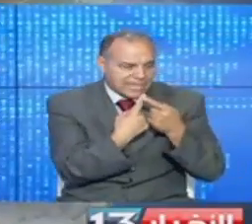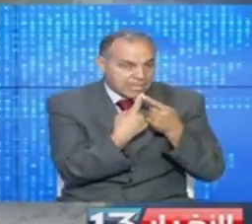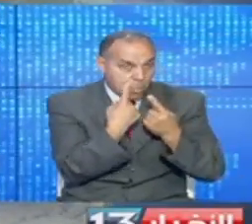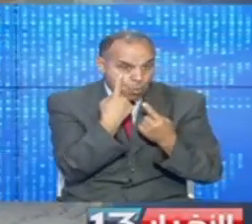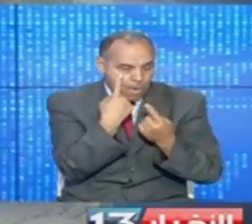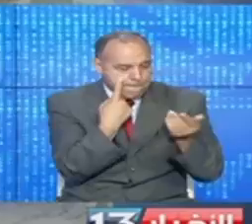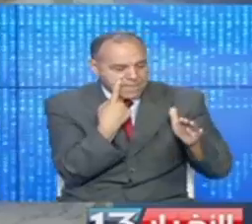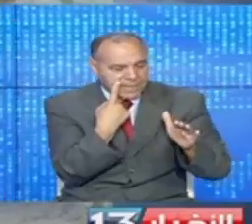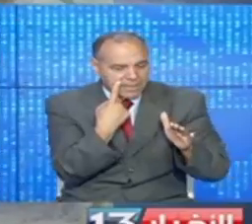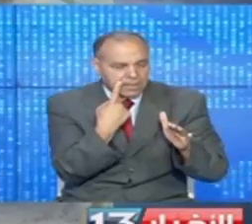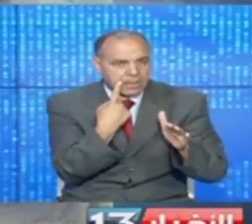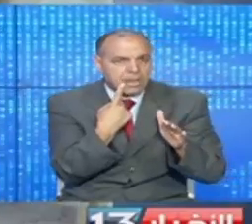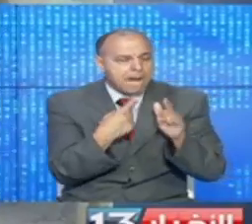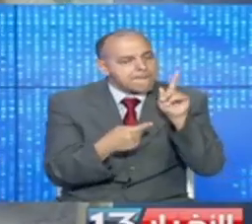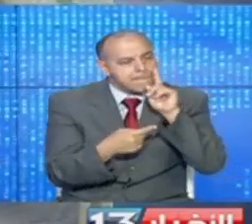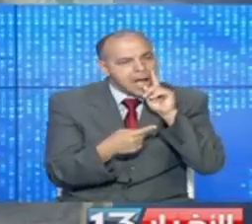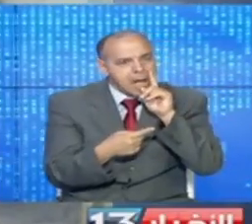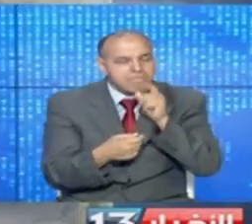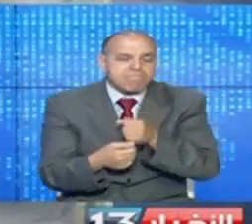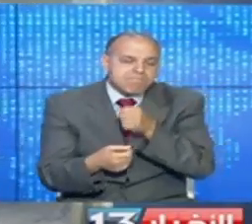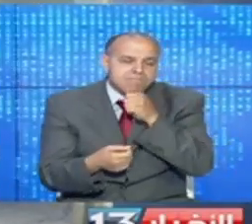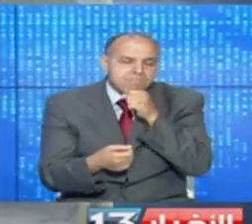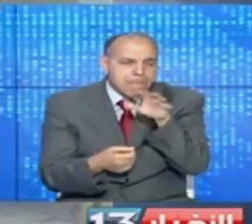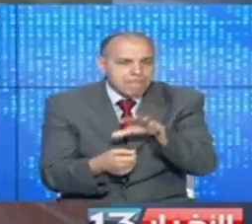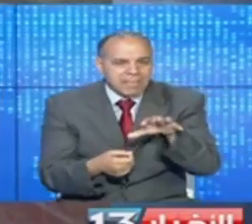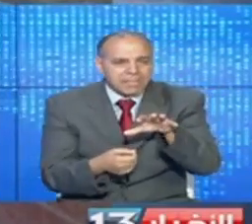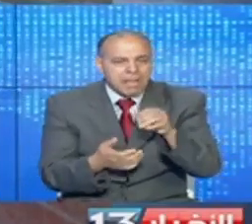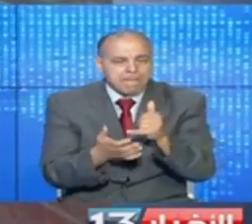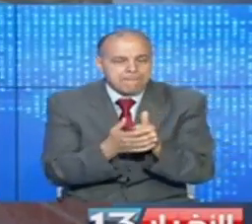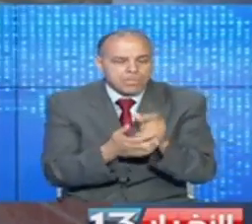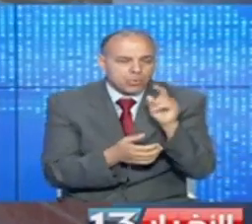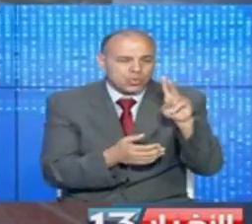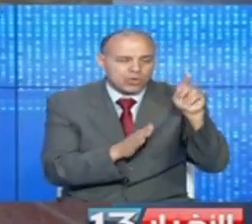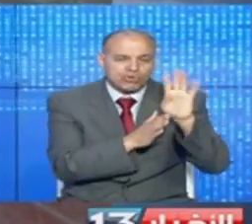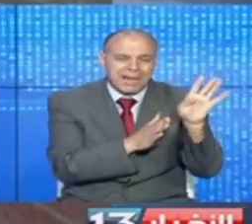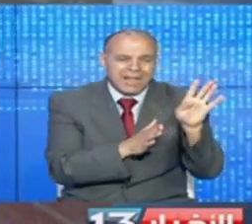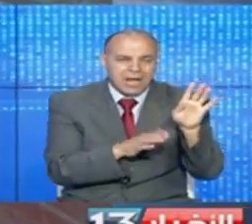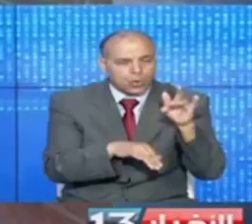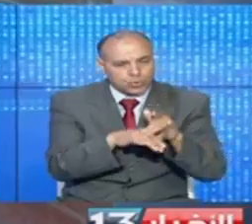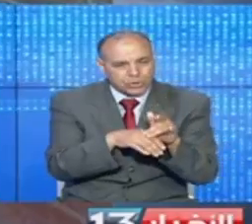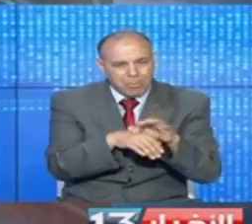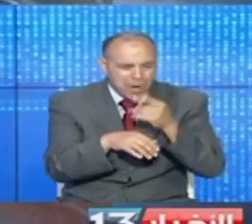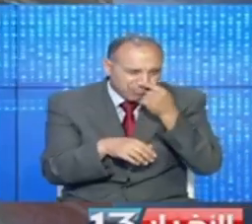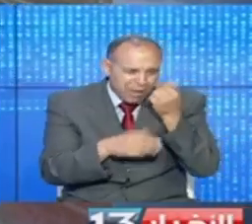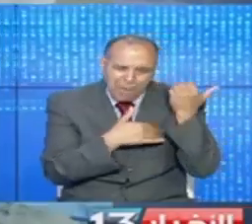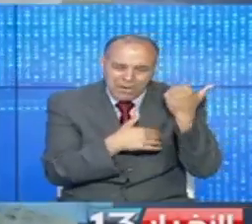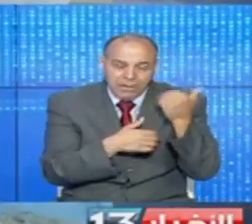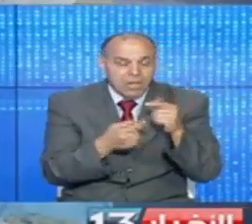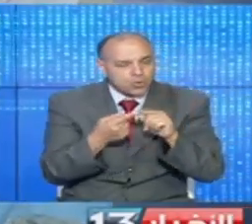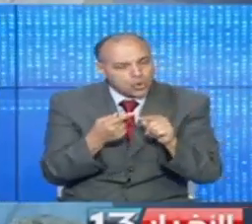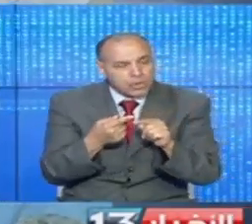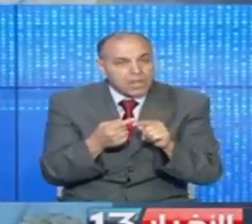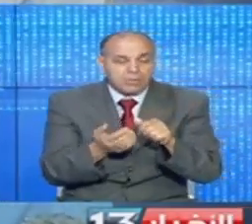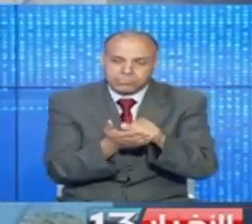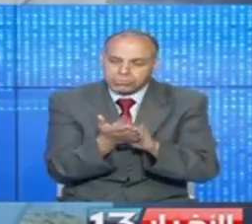حالة وفاة وحيدة لامرأة مسنة من منطقة القلعة من معتمدي الدوزة الشمالية مصابة بأمراض مزمنة، فيما